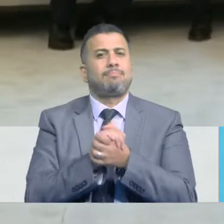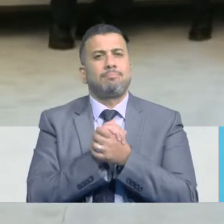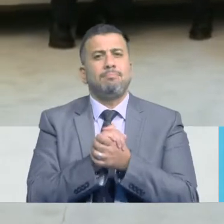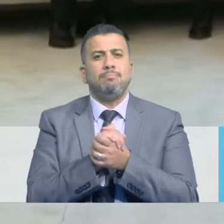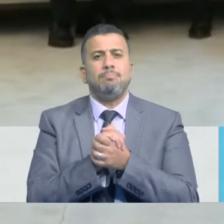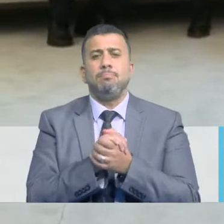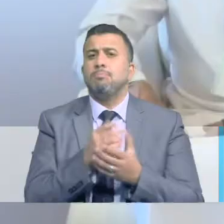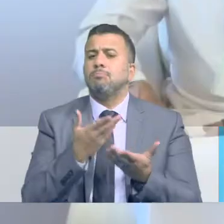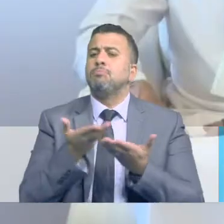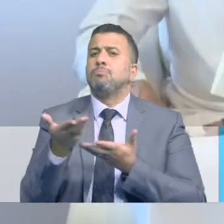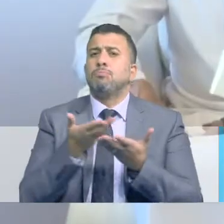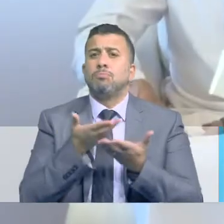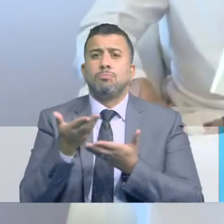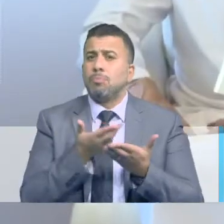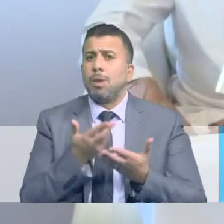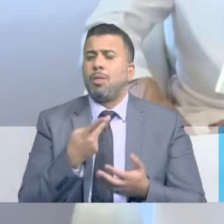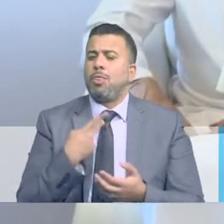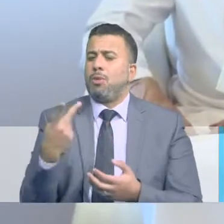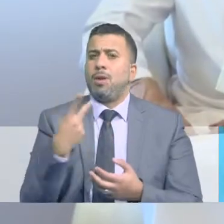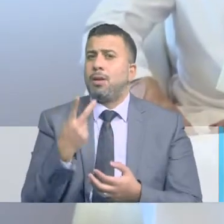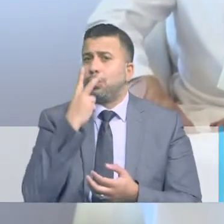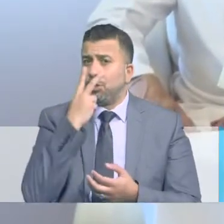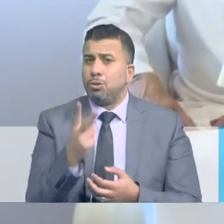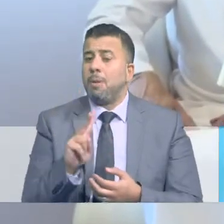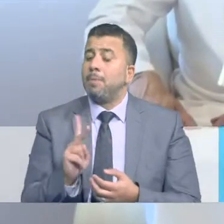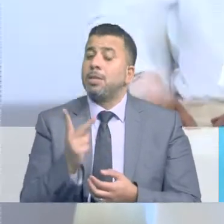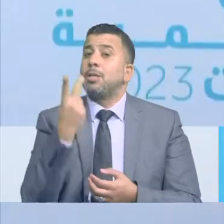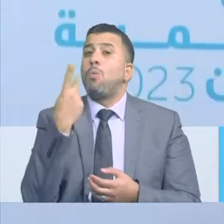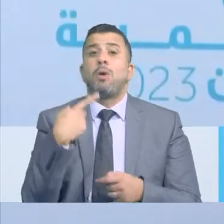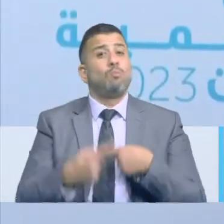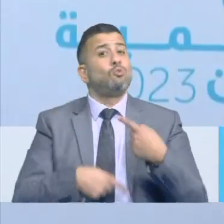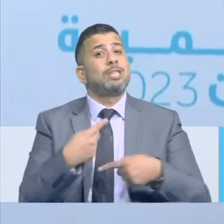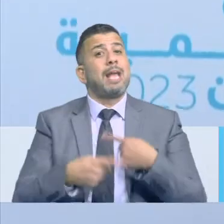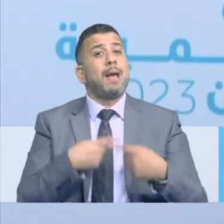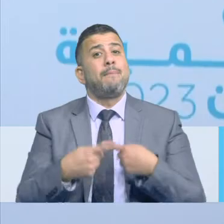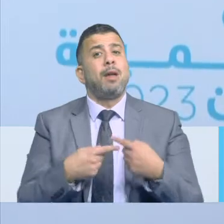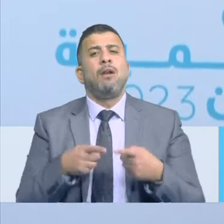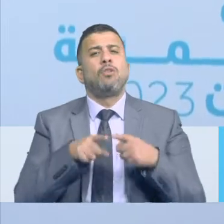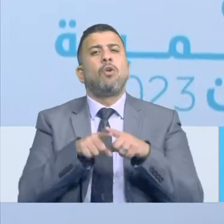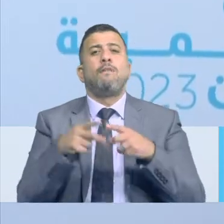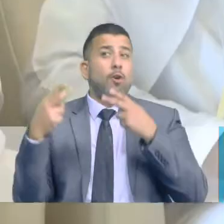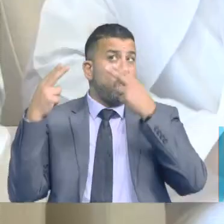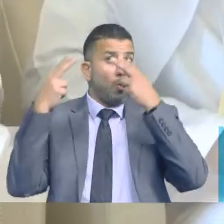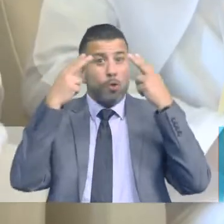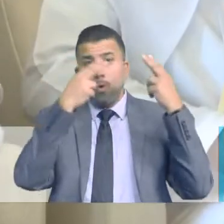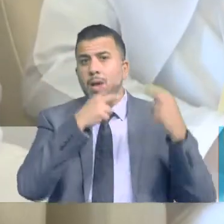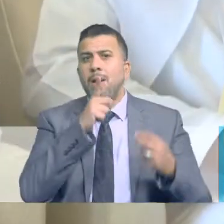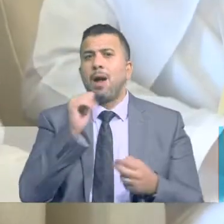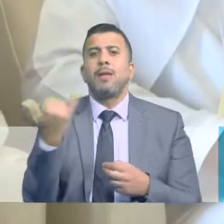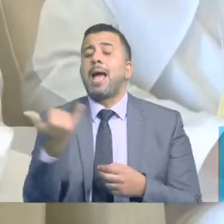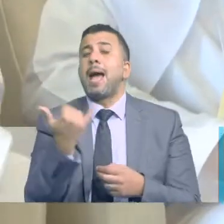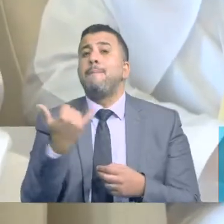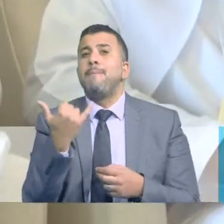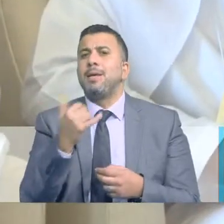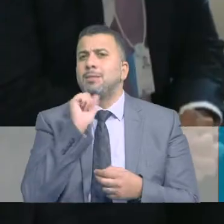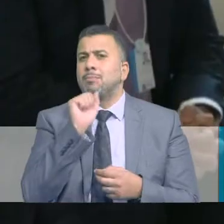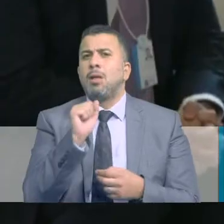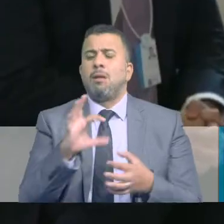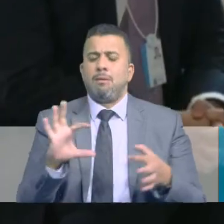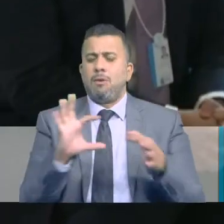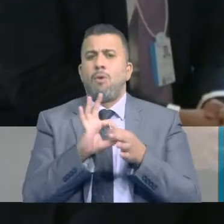وتناول اللقاء مجمل العلاقات ثنائيه وما تشهده من تطور مستمر في ضوء توافق الرؤى حول